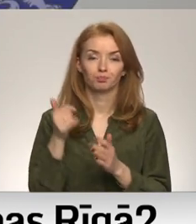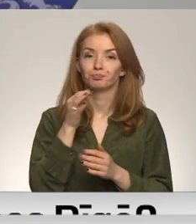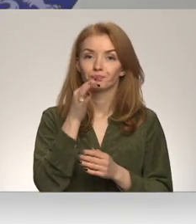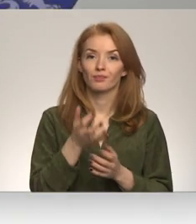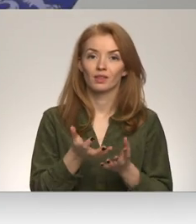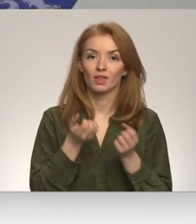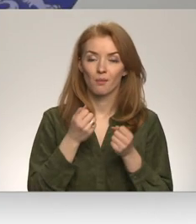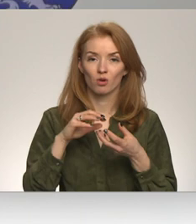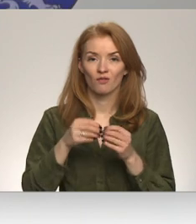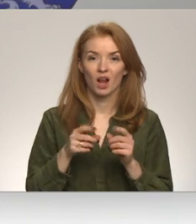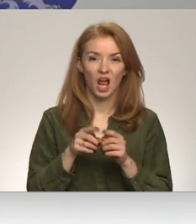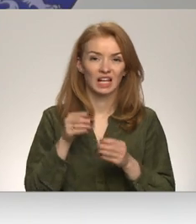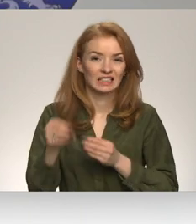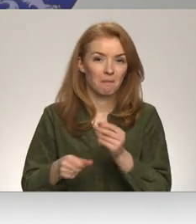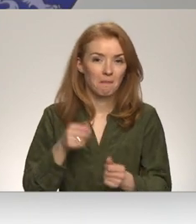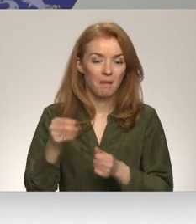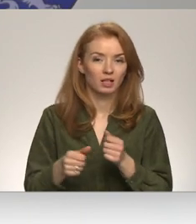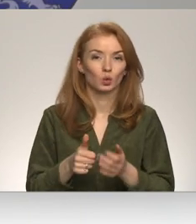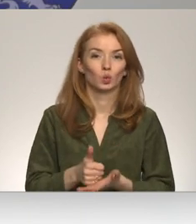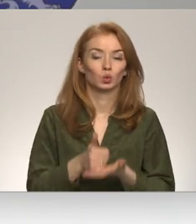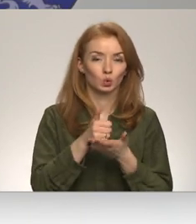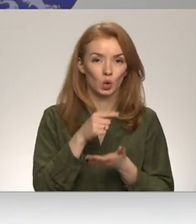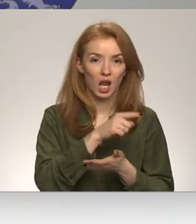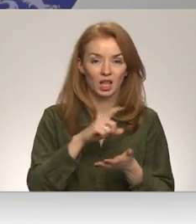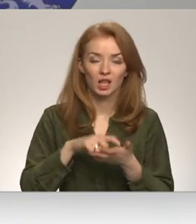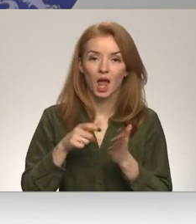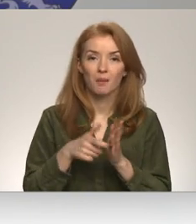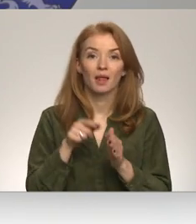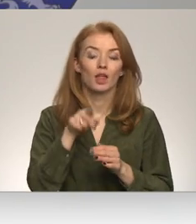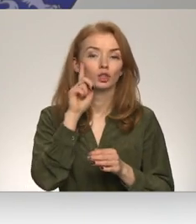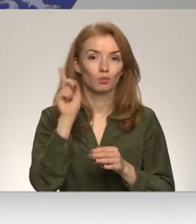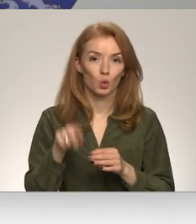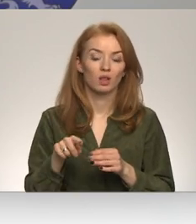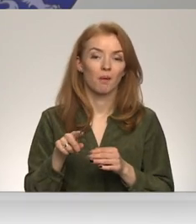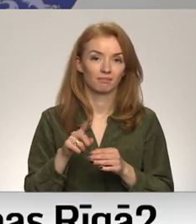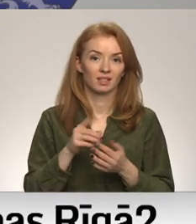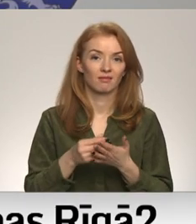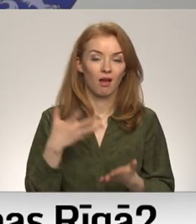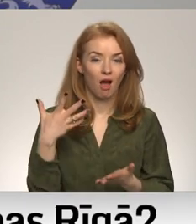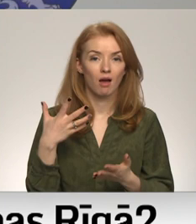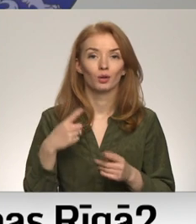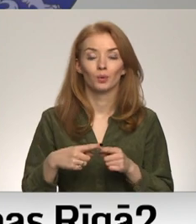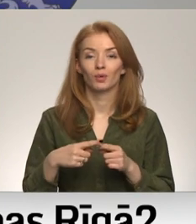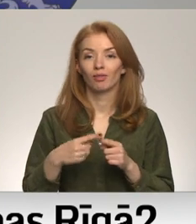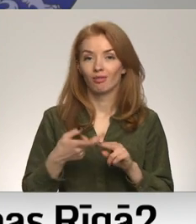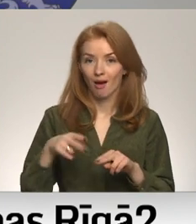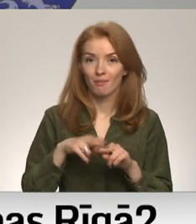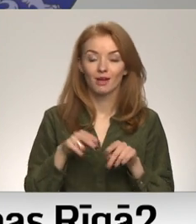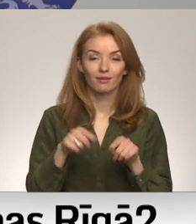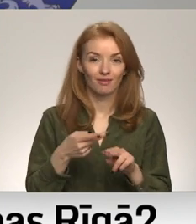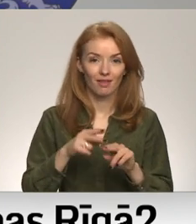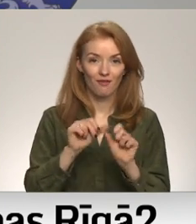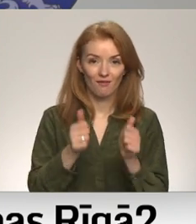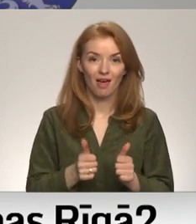tās administratīvās izmaksas, kas ir uzturēt šīs telpas, tas, protams, kaut ko maksā. Un tāpēc šādā